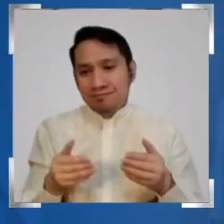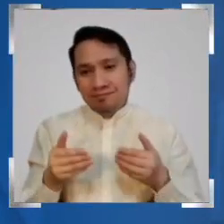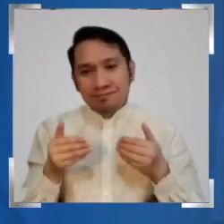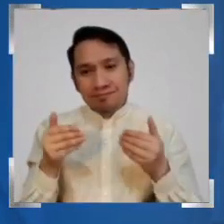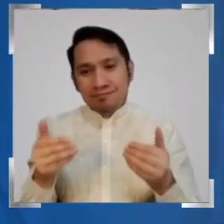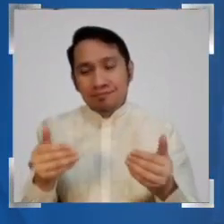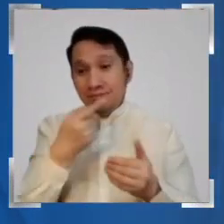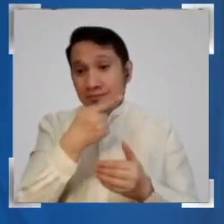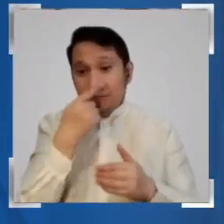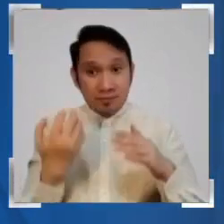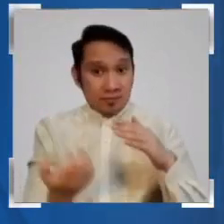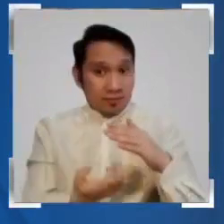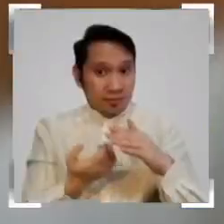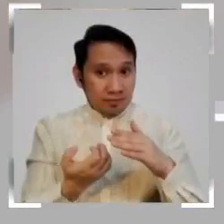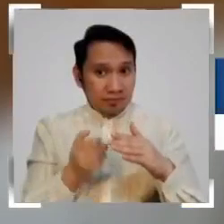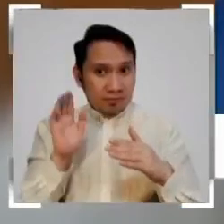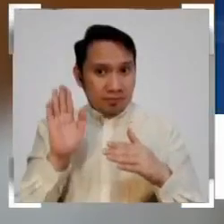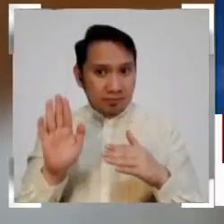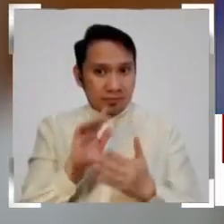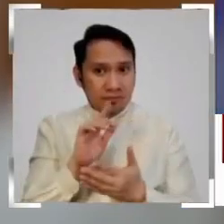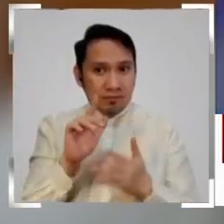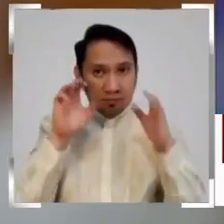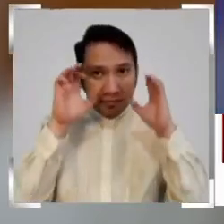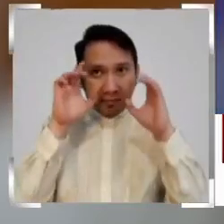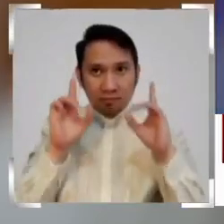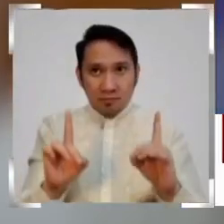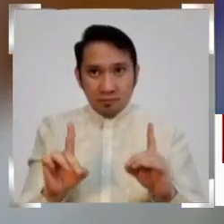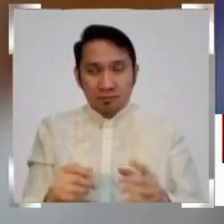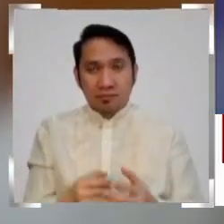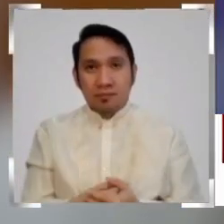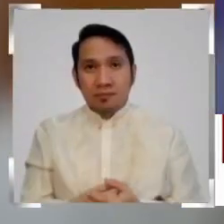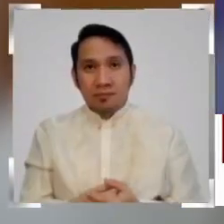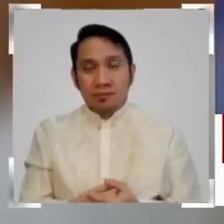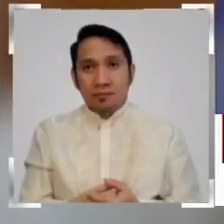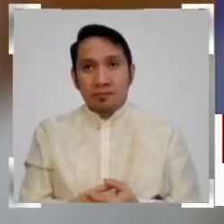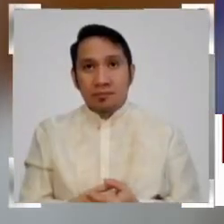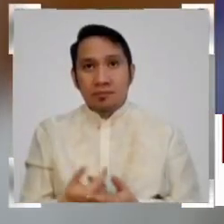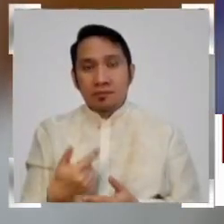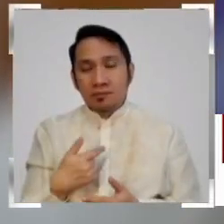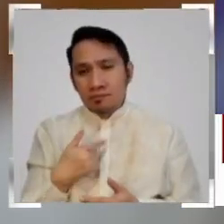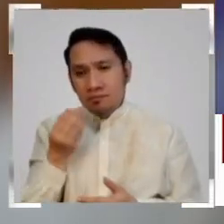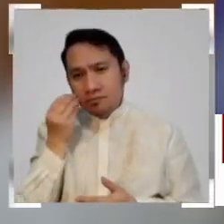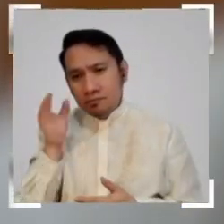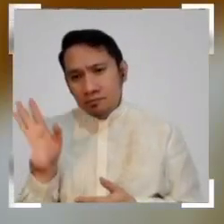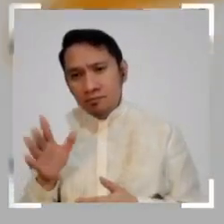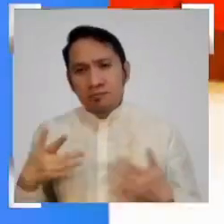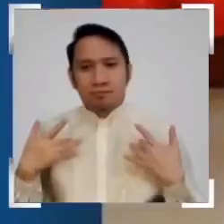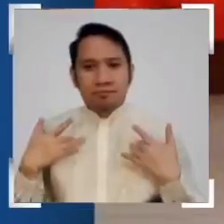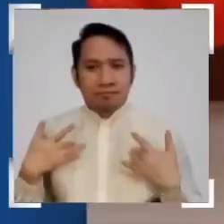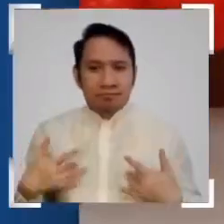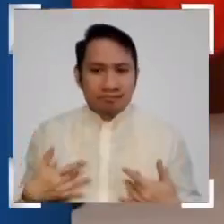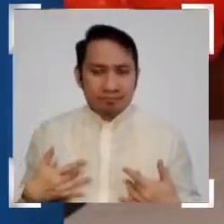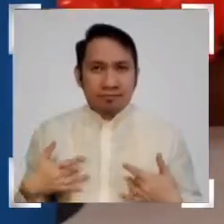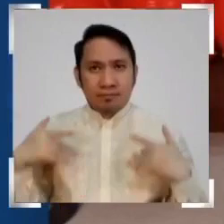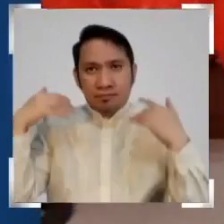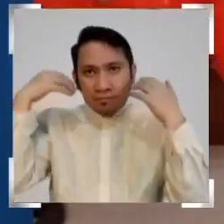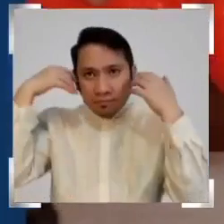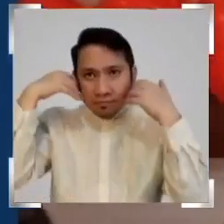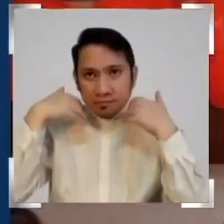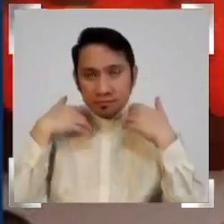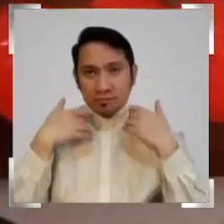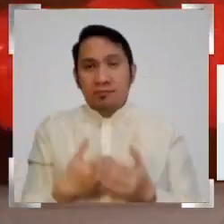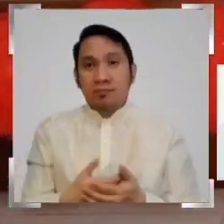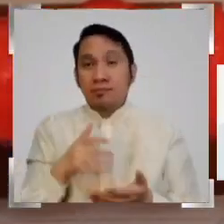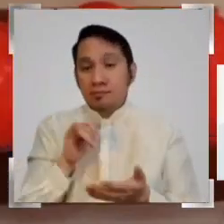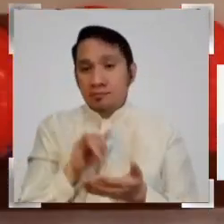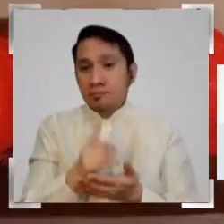elementary pa lang ang natapos niya. Umuwi po ako noon para kung nalulumo. Nagpawisan nga ako noon eh. Kaya nagpa siya